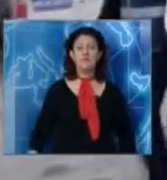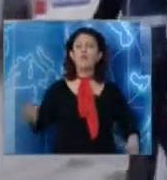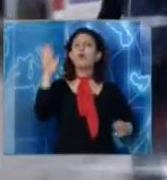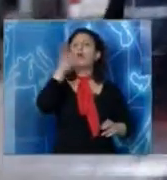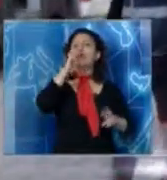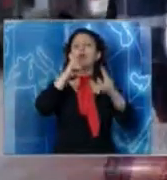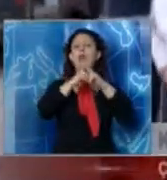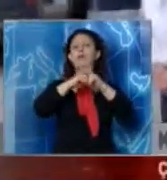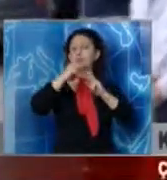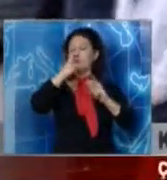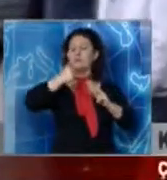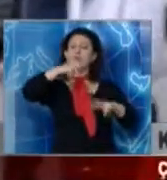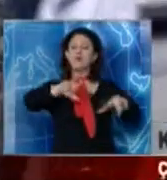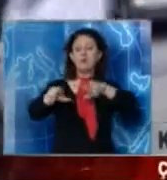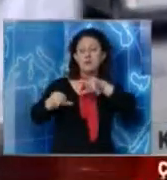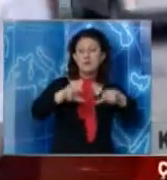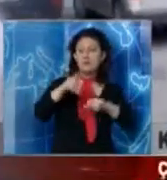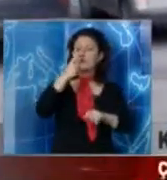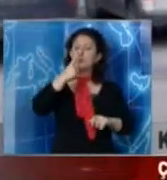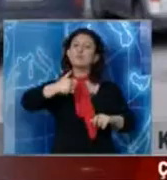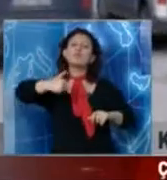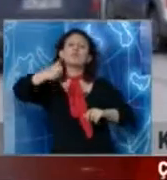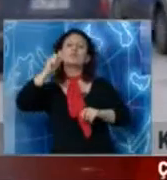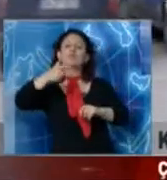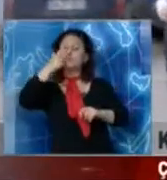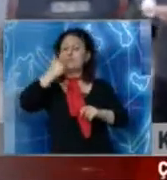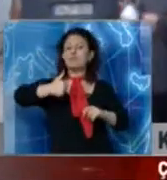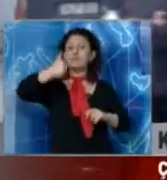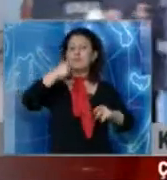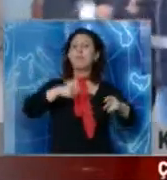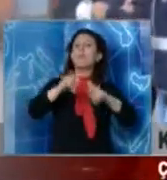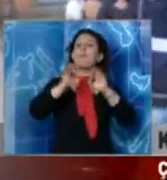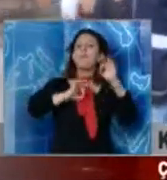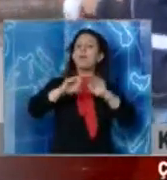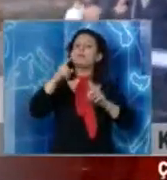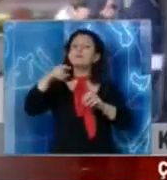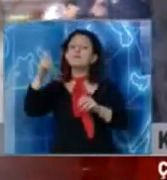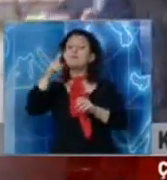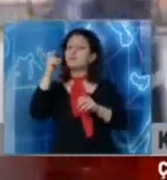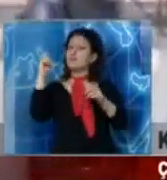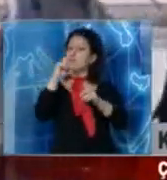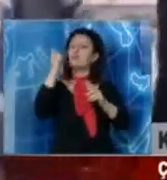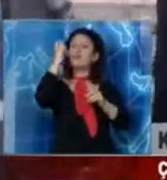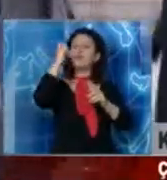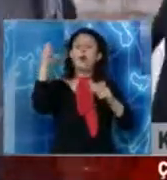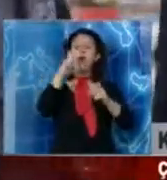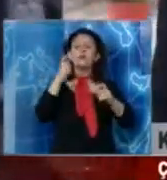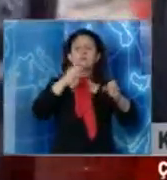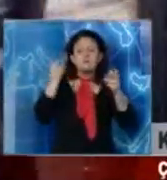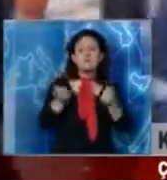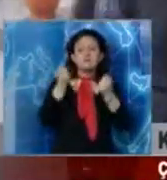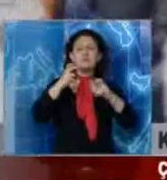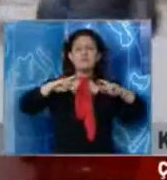Kocaeli Emniyet Müdürlüğü Kaçakçılık ve Organize Suçlar Şube Müdürlüğü Mali Şube ekiplerinin yaklaşık 9 aylık çalışması sonuç